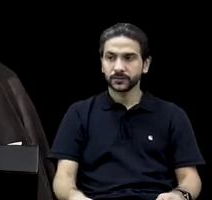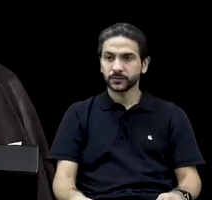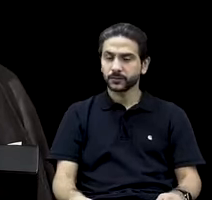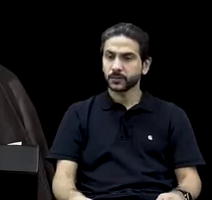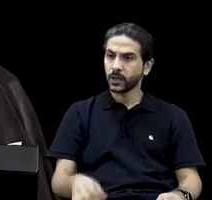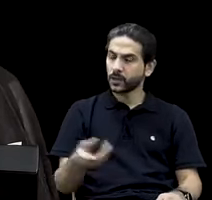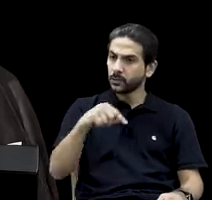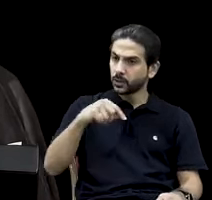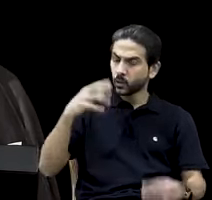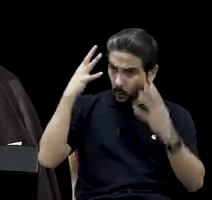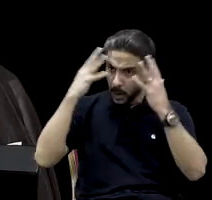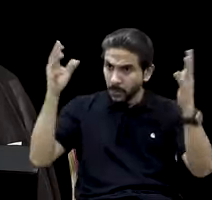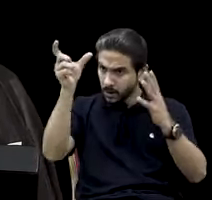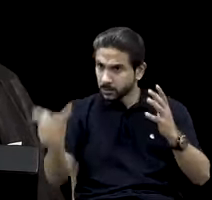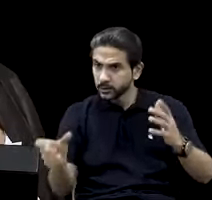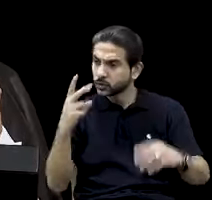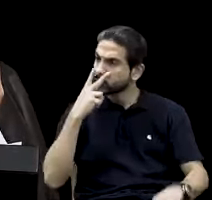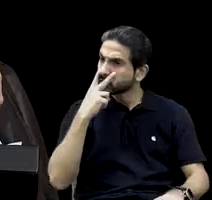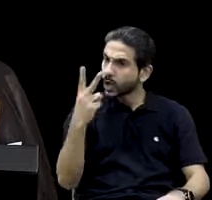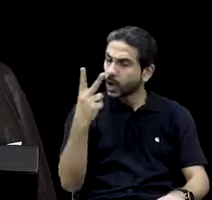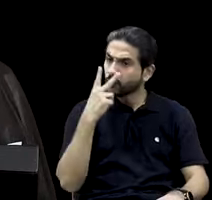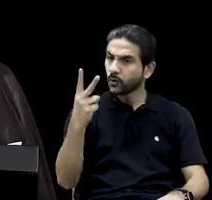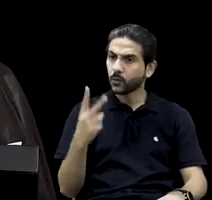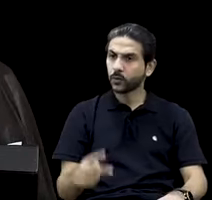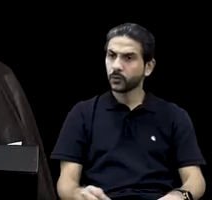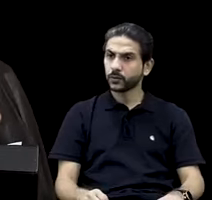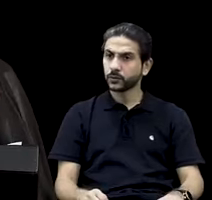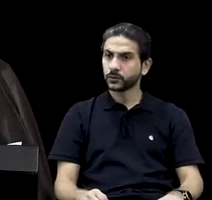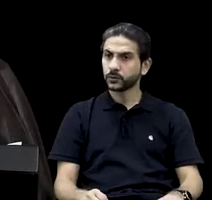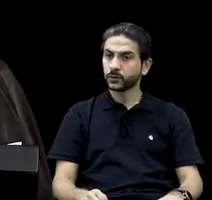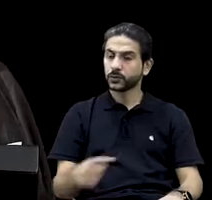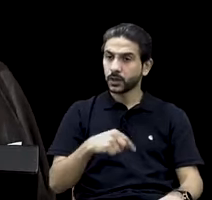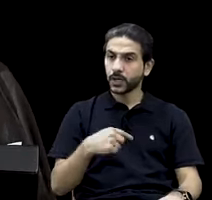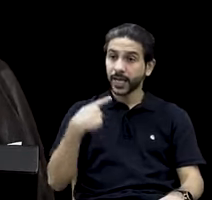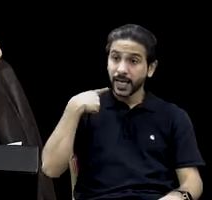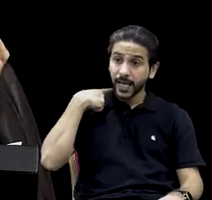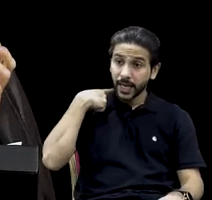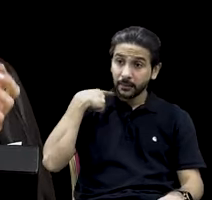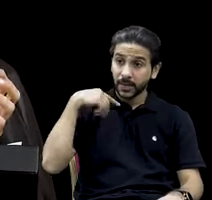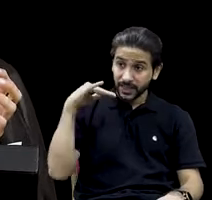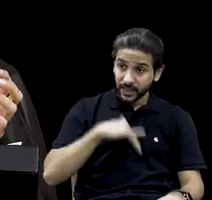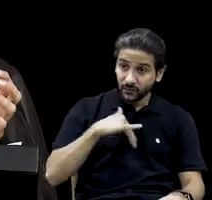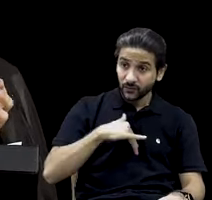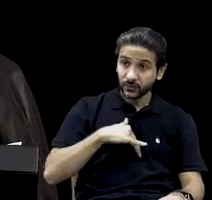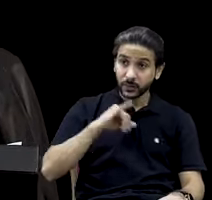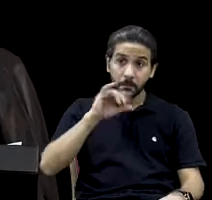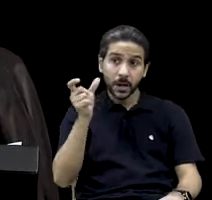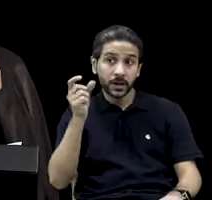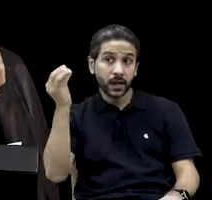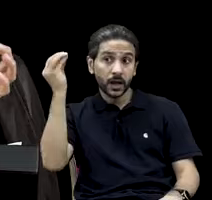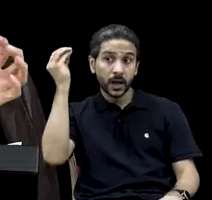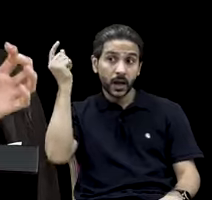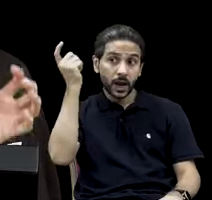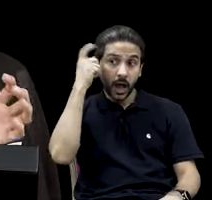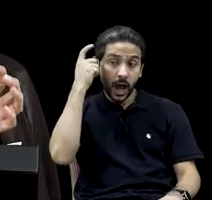شافوا العلماء انما يرتبط بعلم النفس من العقل هو